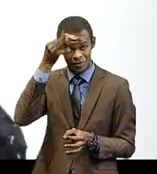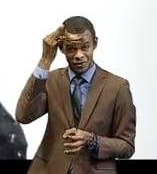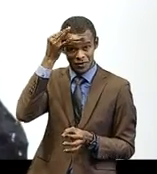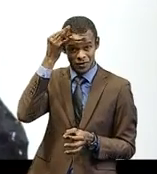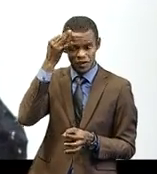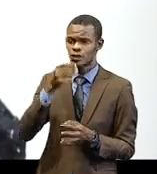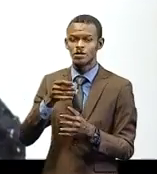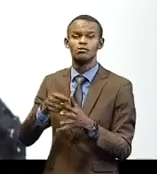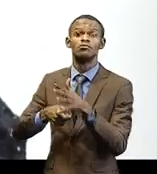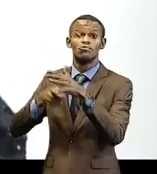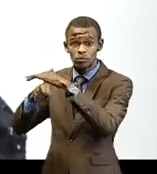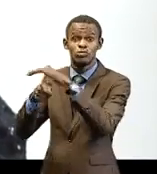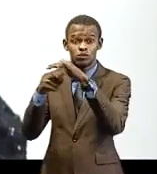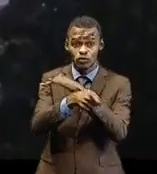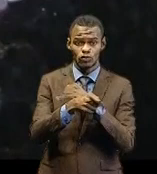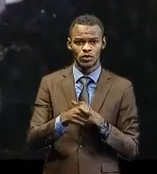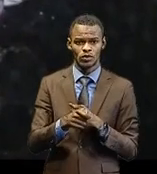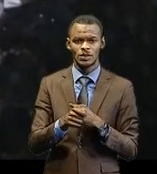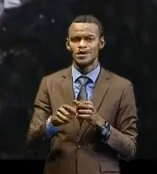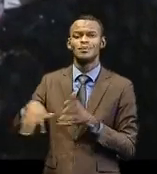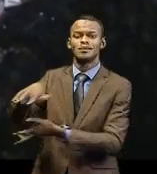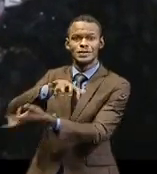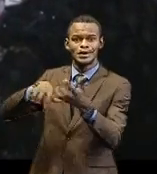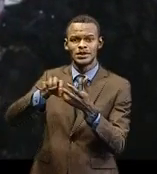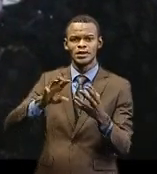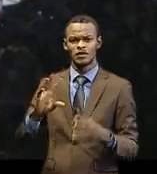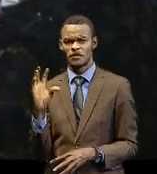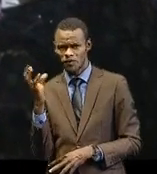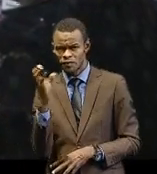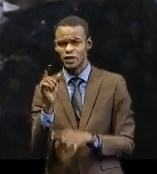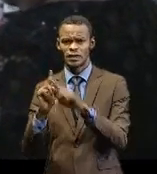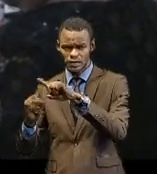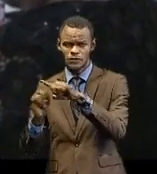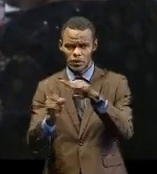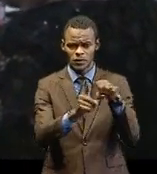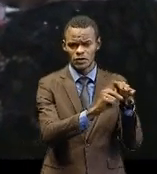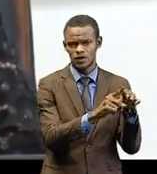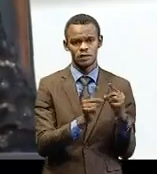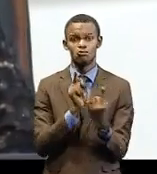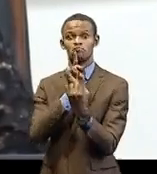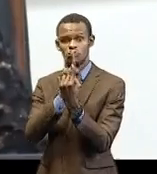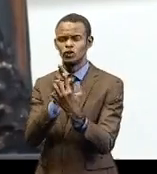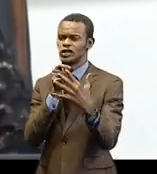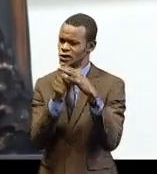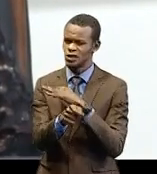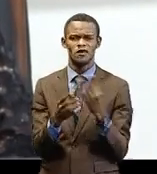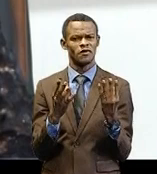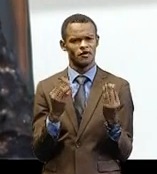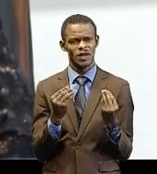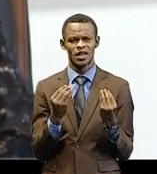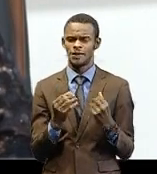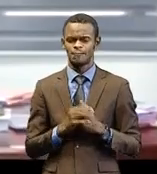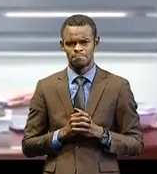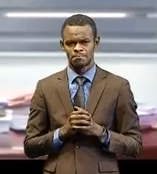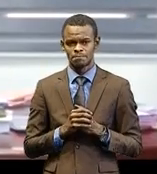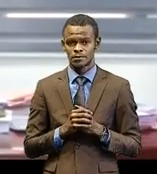leurs activités, mais aussi tout autre compatriote se trouvant dans les secteurs. L'ennemi profite également